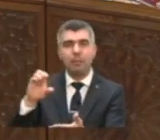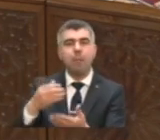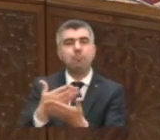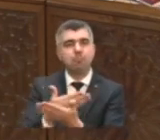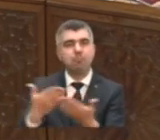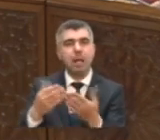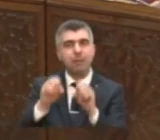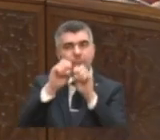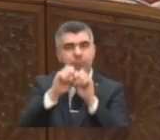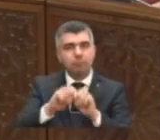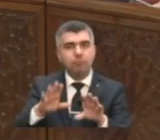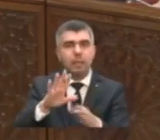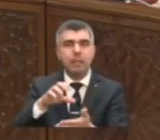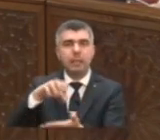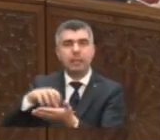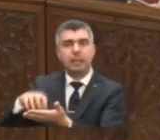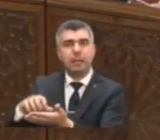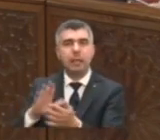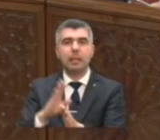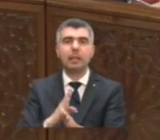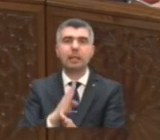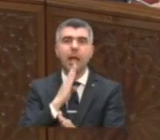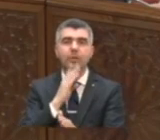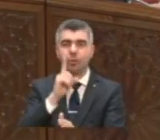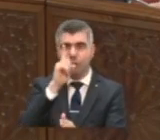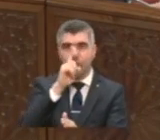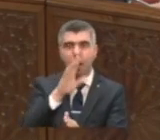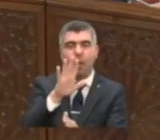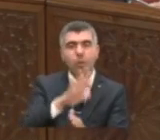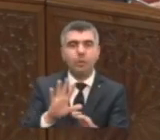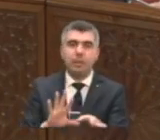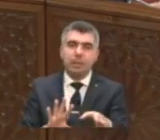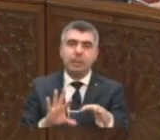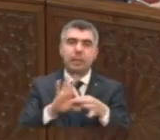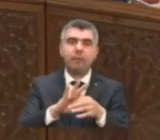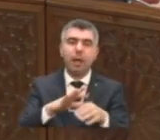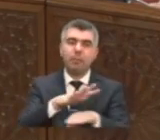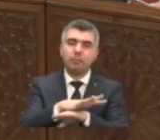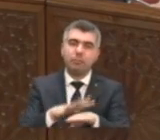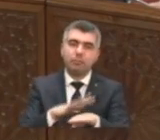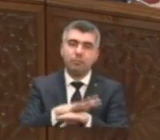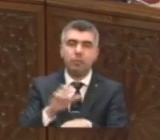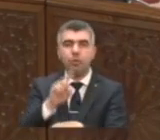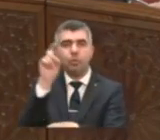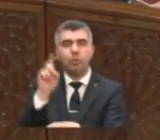جميع الجهات المملكه. وحنا كنخدموا دابا حاليا باش نلقاو واحد اتفاقيه مع الجهات المملكه مع الجماعات